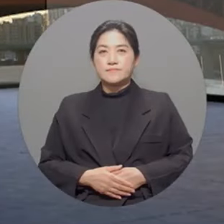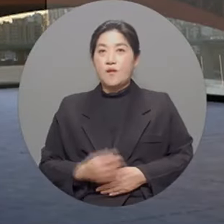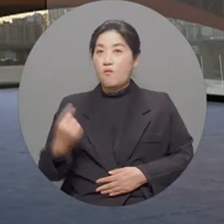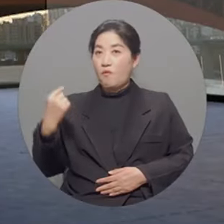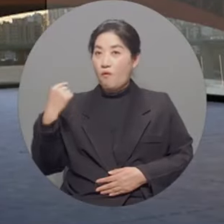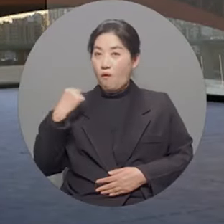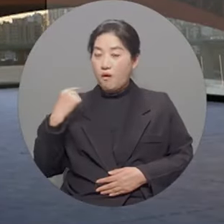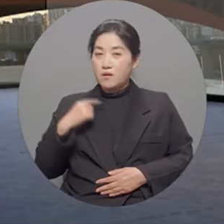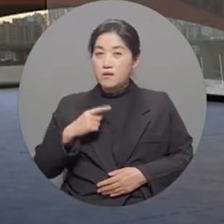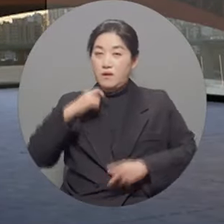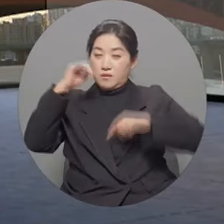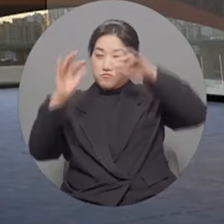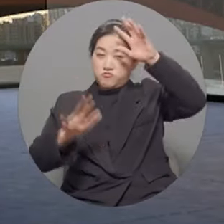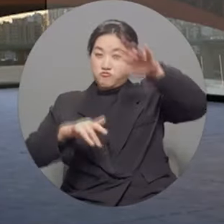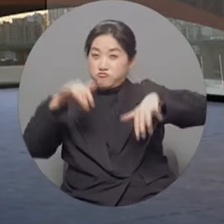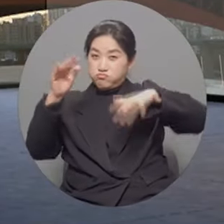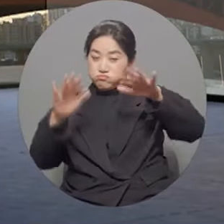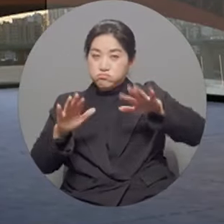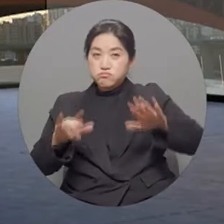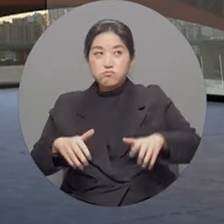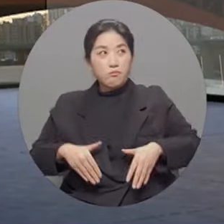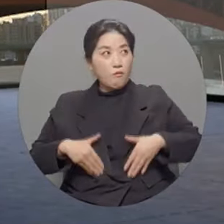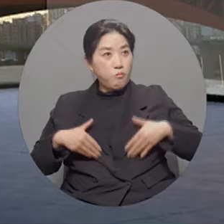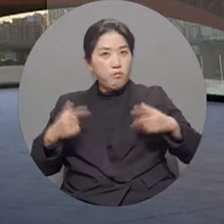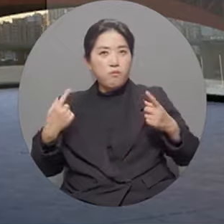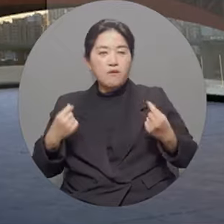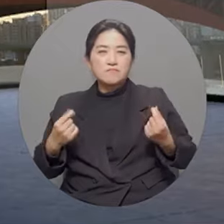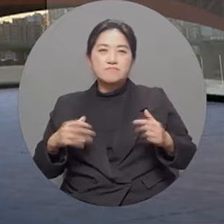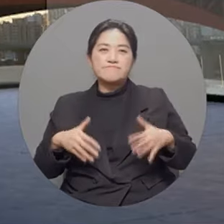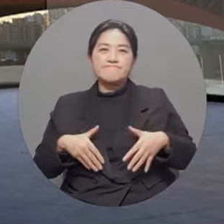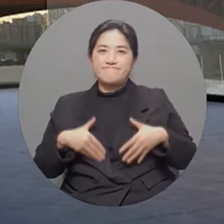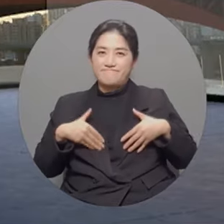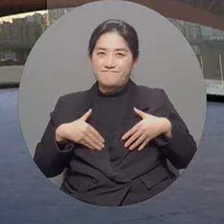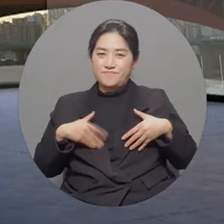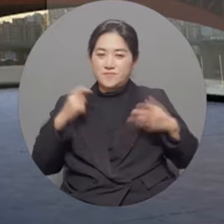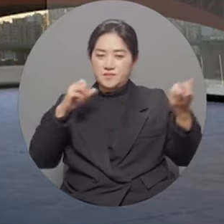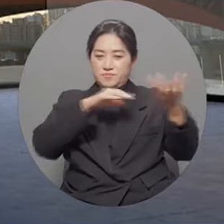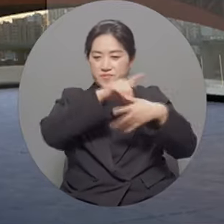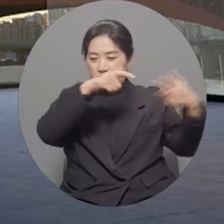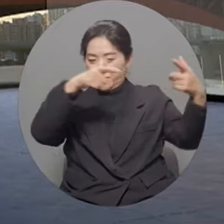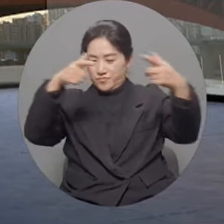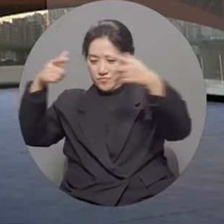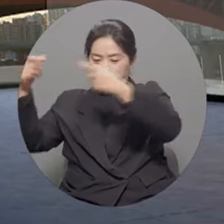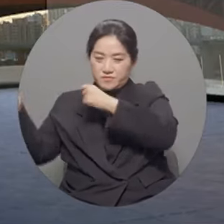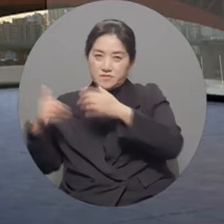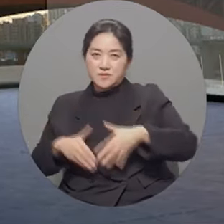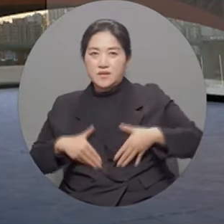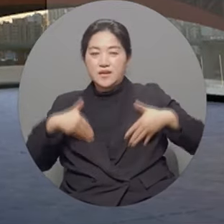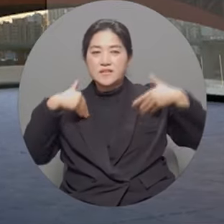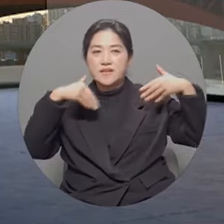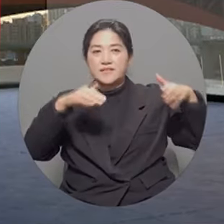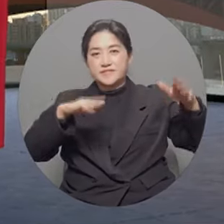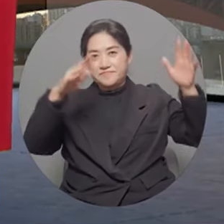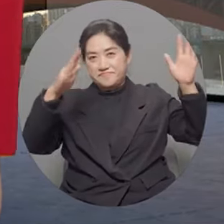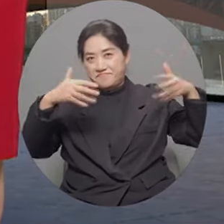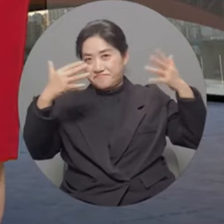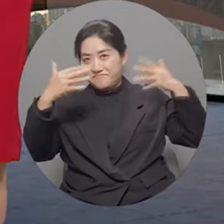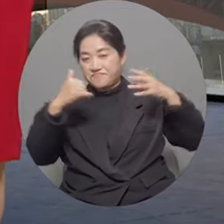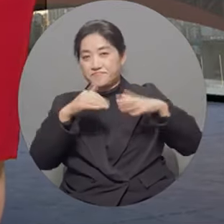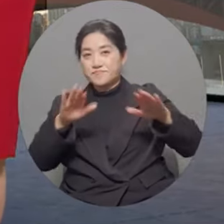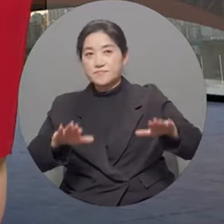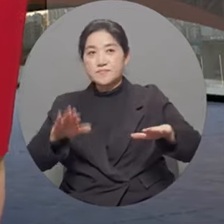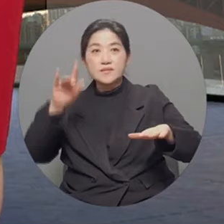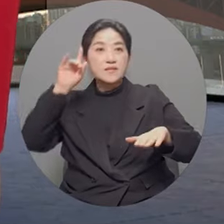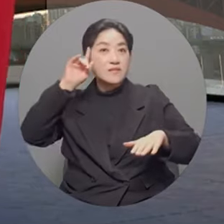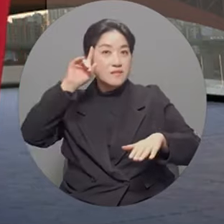어제는 한방눈이 오더니 오늘은 초봄처럼 오나 했습니다. 이 비구름 뒤로 따뜻한 남서풍이 들어왔습니다. 내일도 서울의 낮